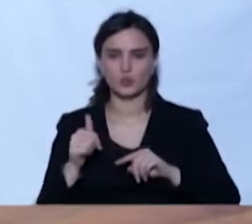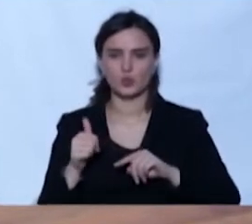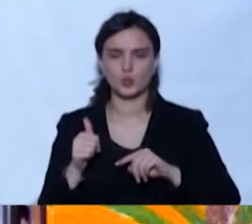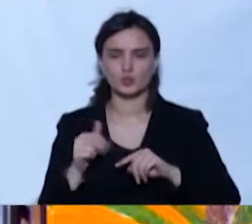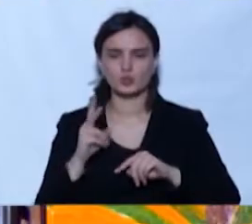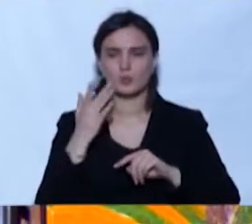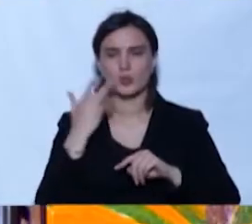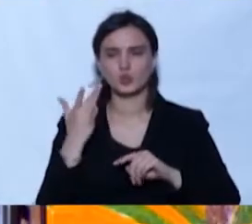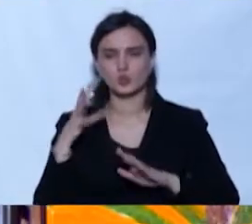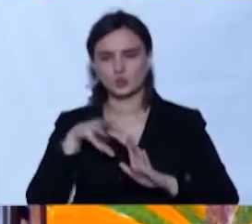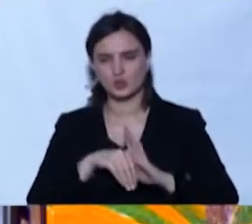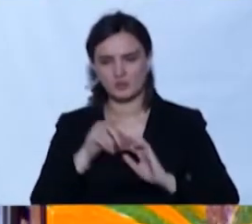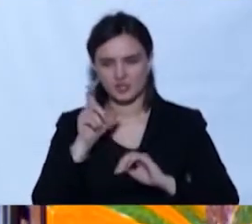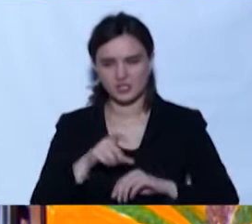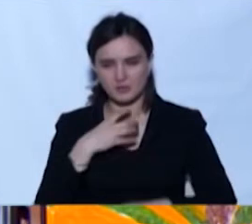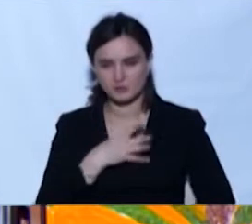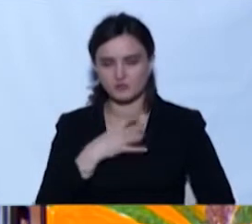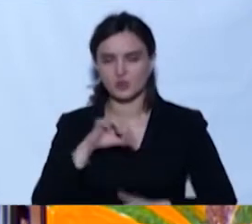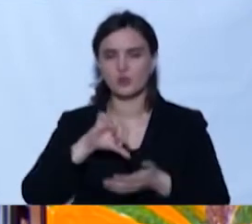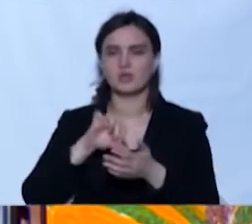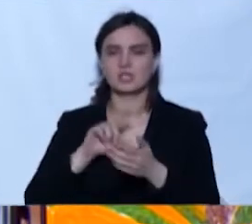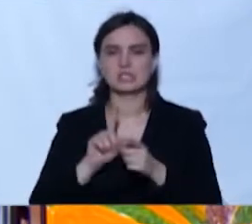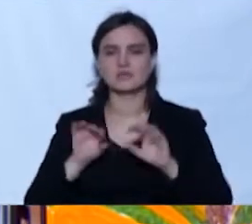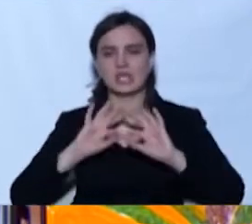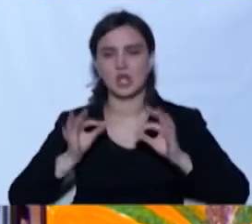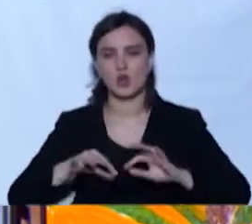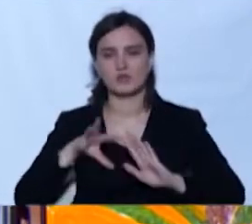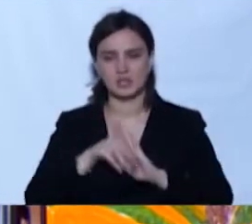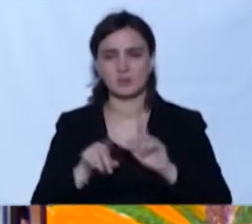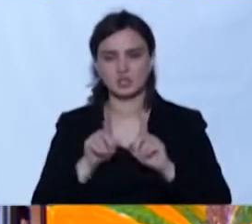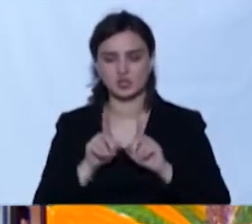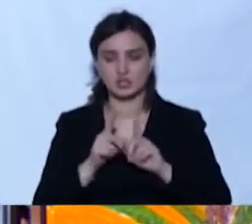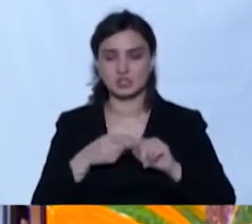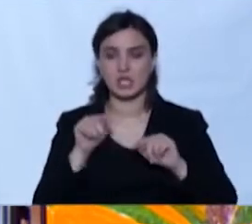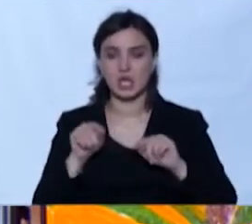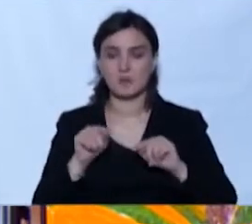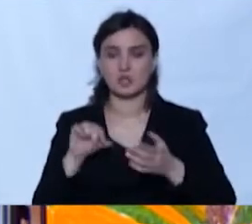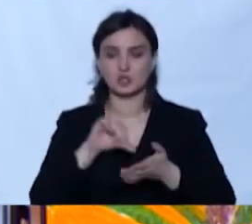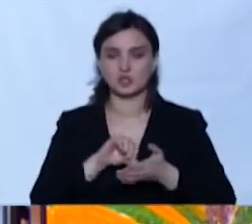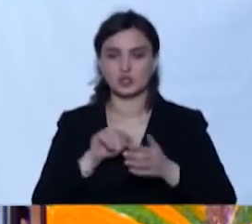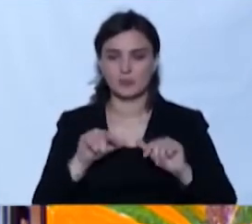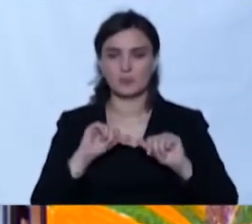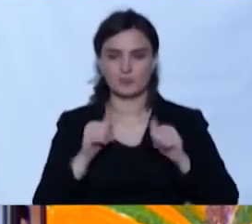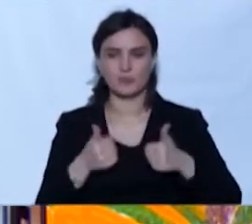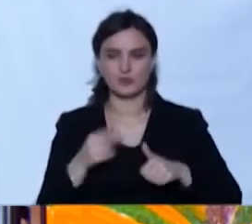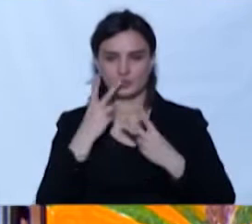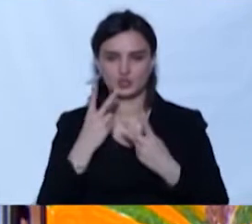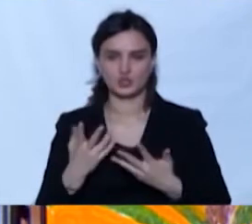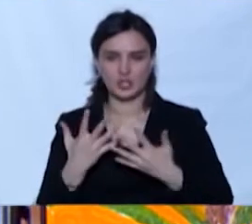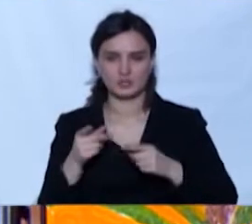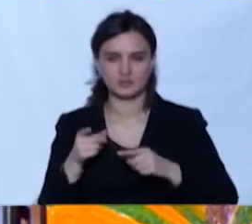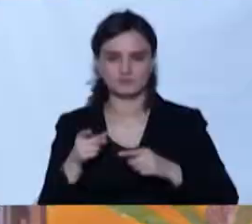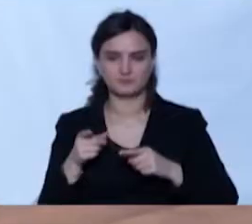ცხოვრებაში, ასევე ხელოვნებაშიც, და ამ ანსამბლში ეს ამ ფორმით გამოვლინდა. არა